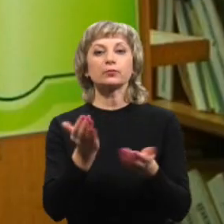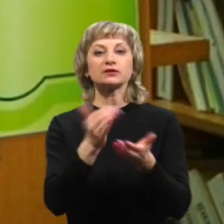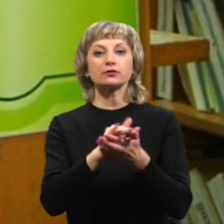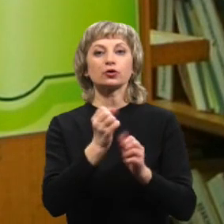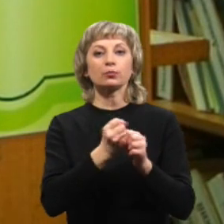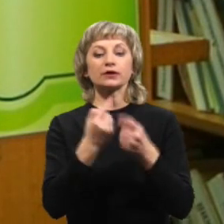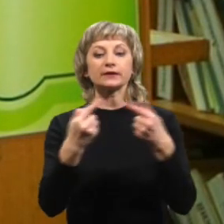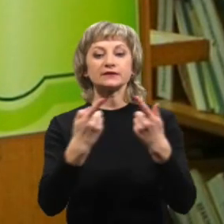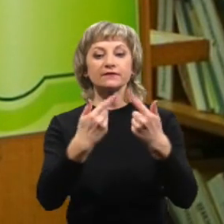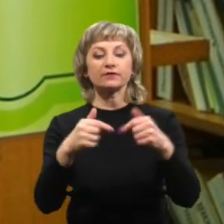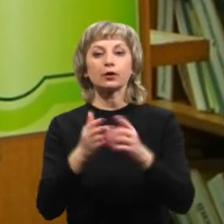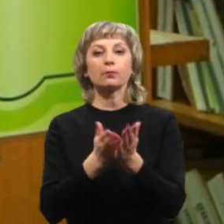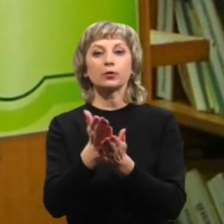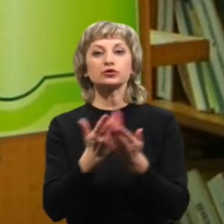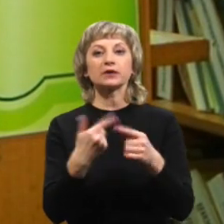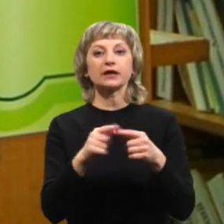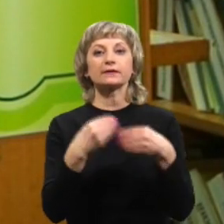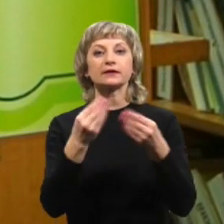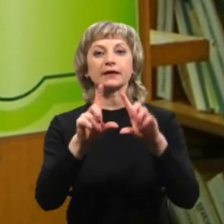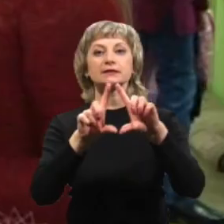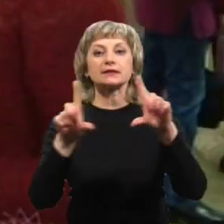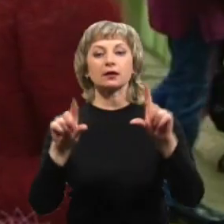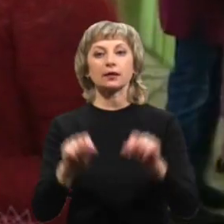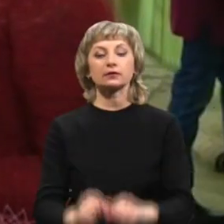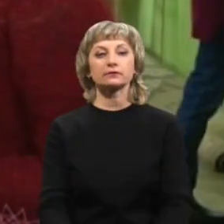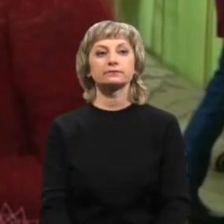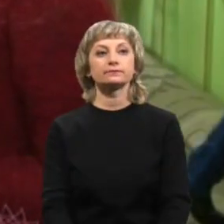різних відділів та послугами, які надає заклад.